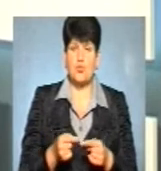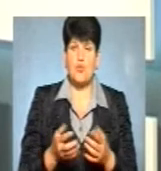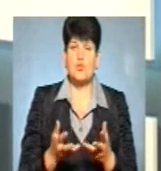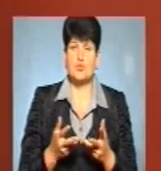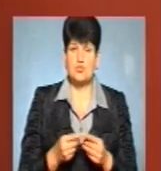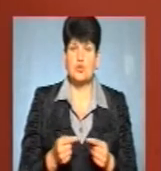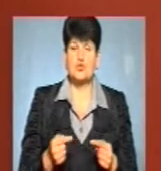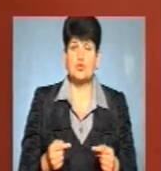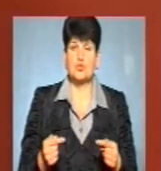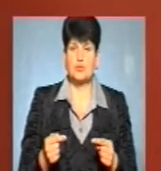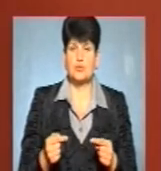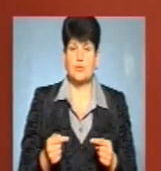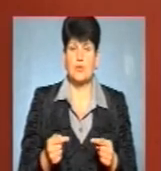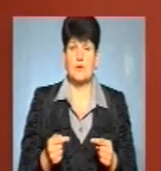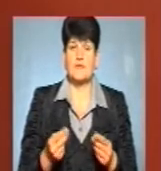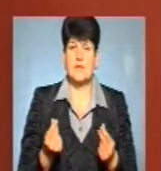фінанси